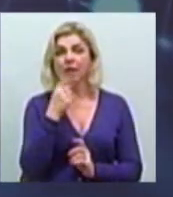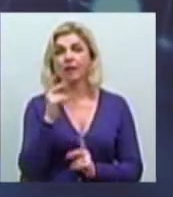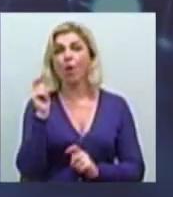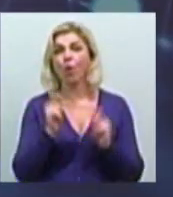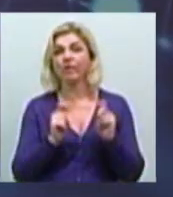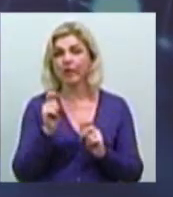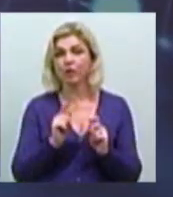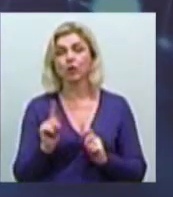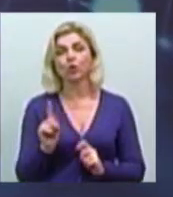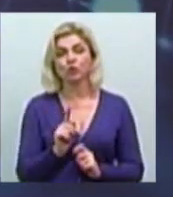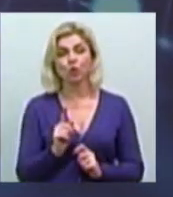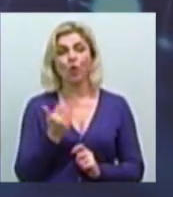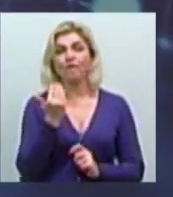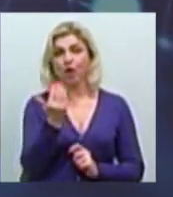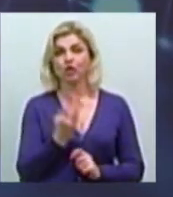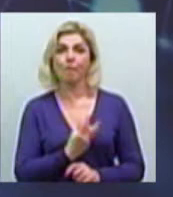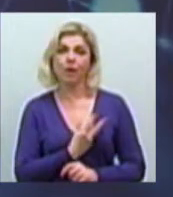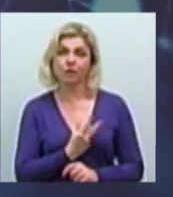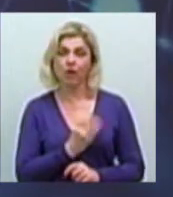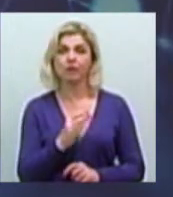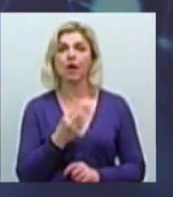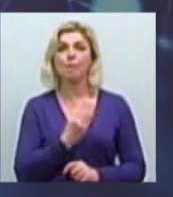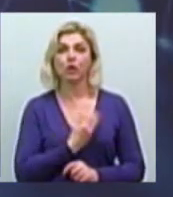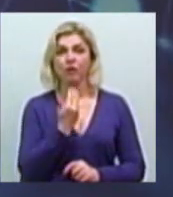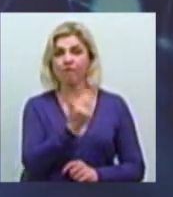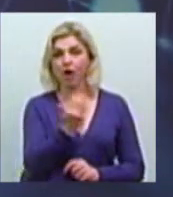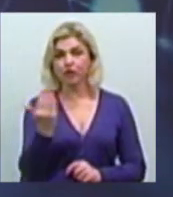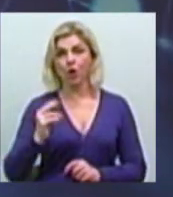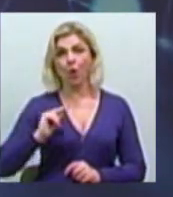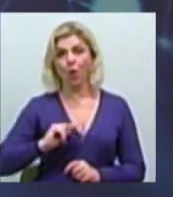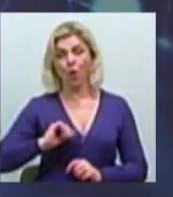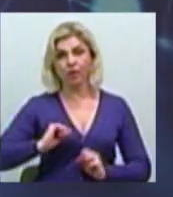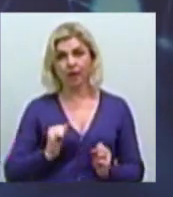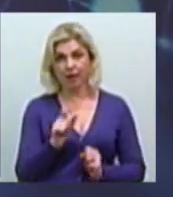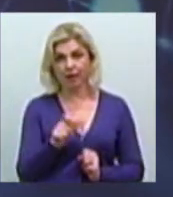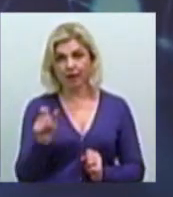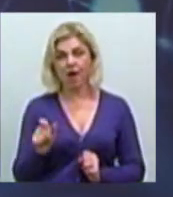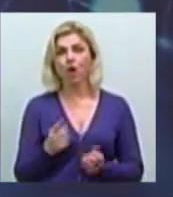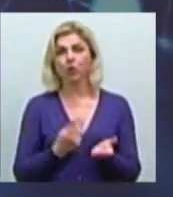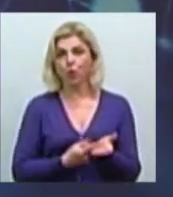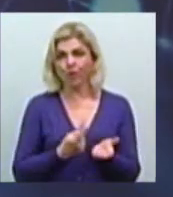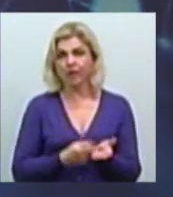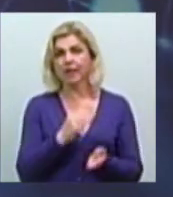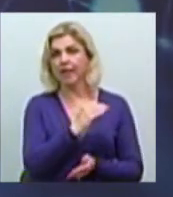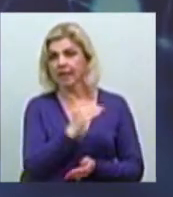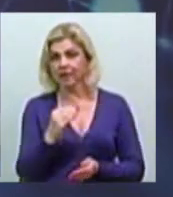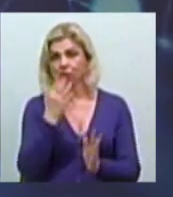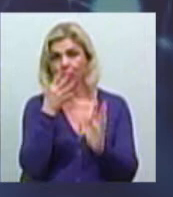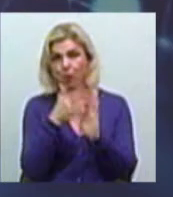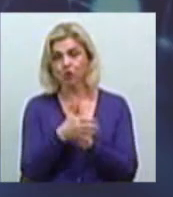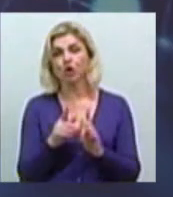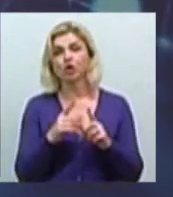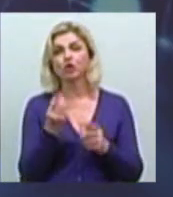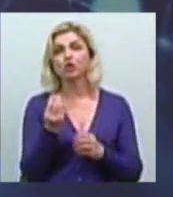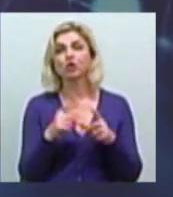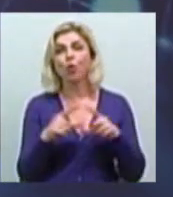що ваше бажання і бажання ваших колег все ж таки довести рівень прозорості шкільних